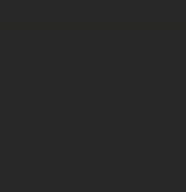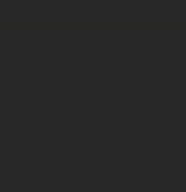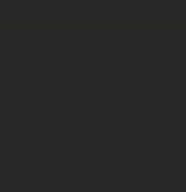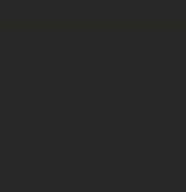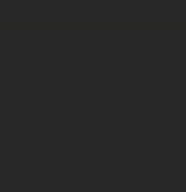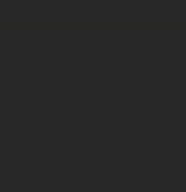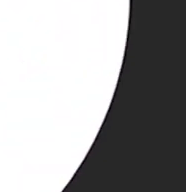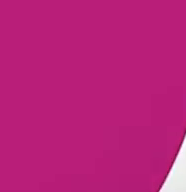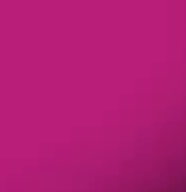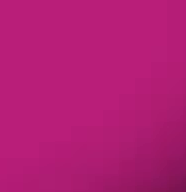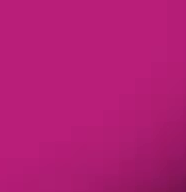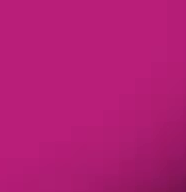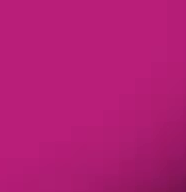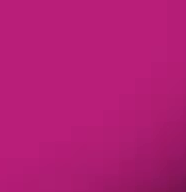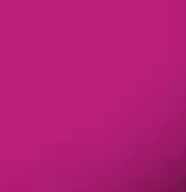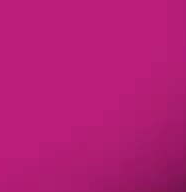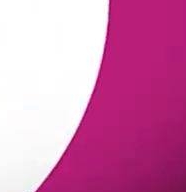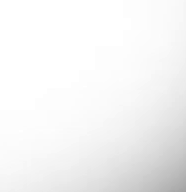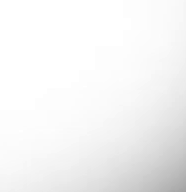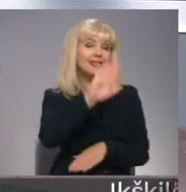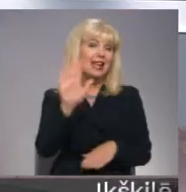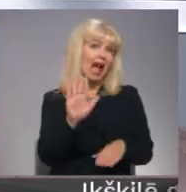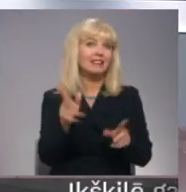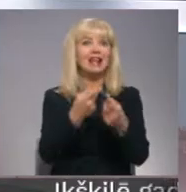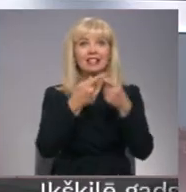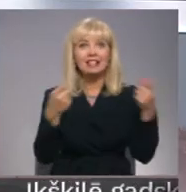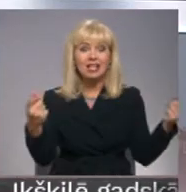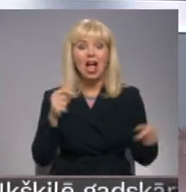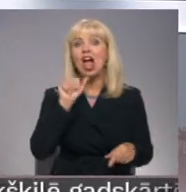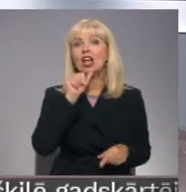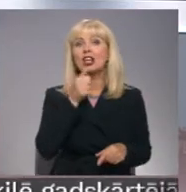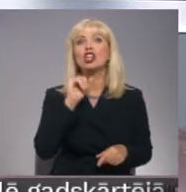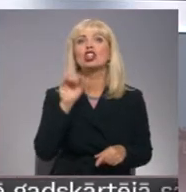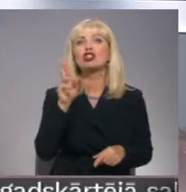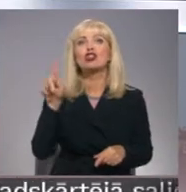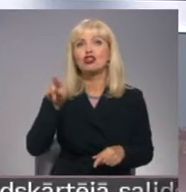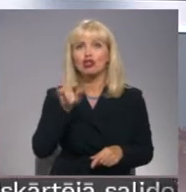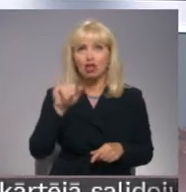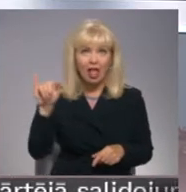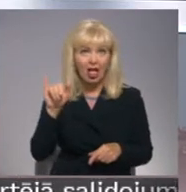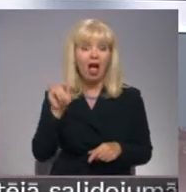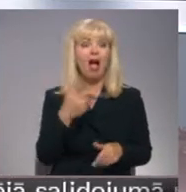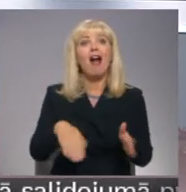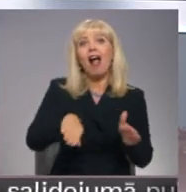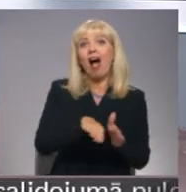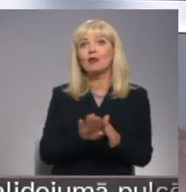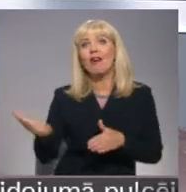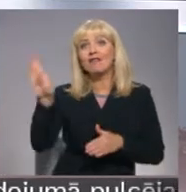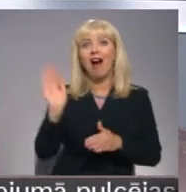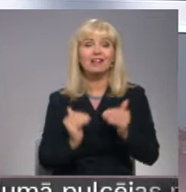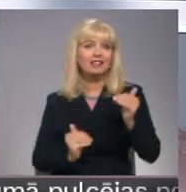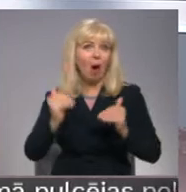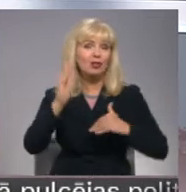Re! Viss ēters ir te! Ikšķilē klātesot valsts augstākajām amatpersonām uz